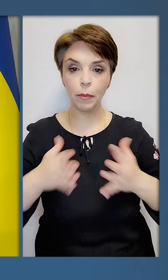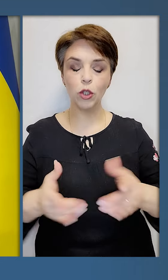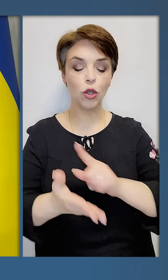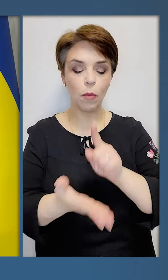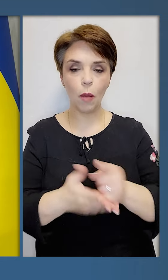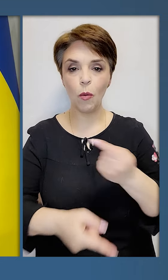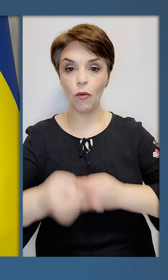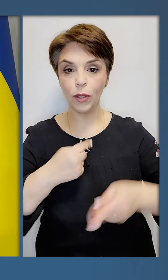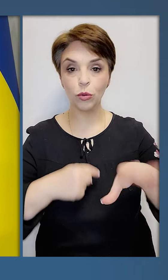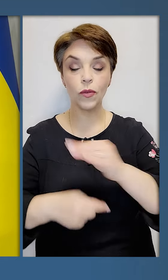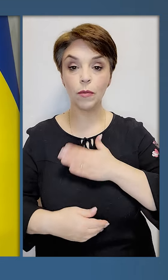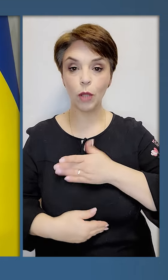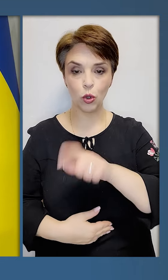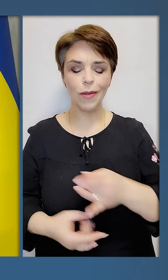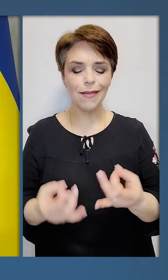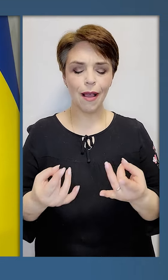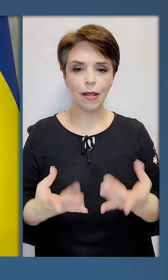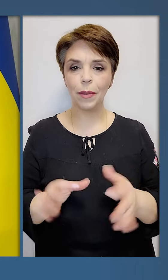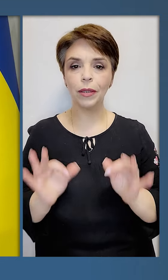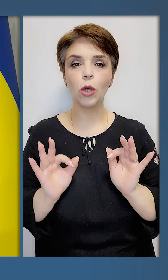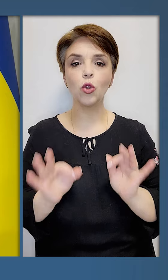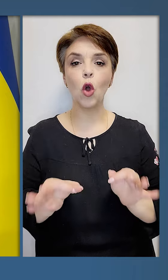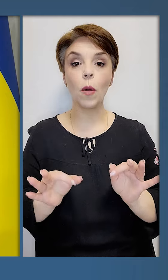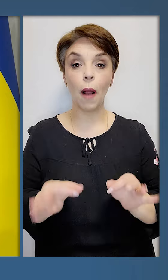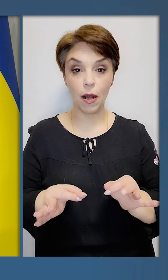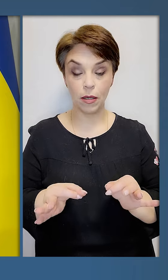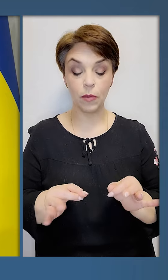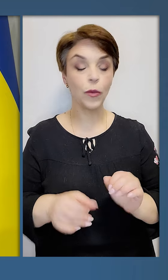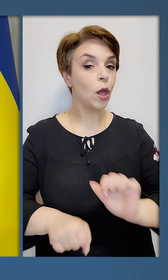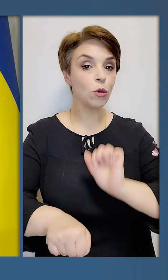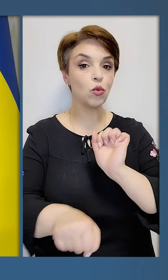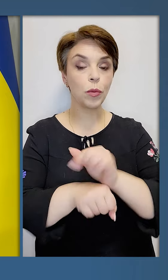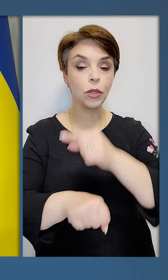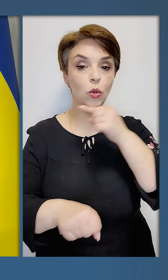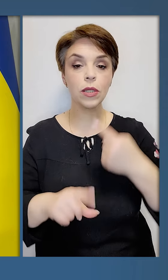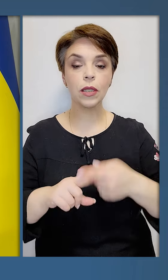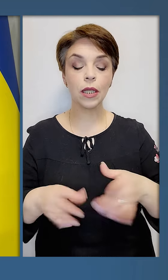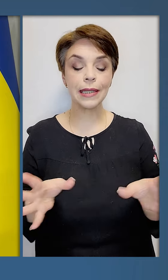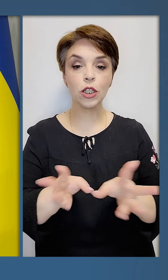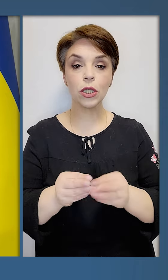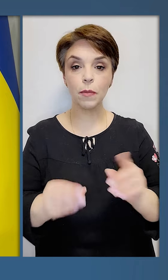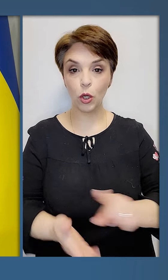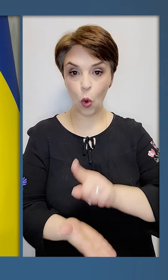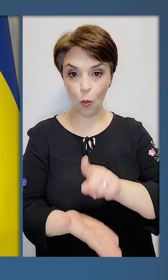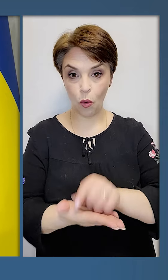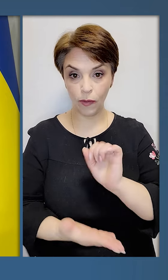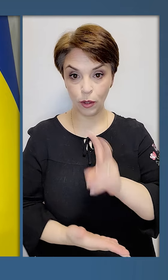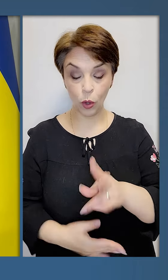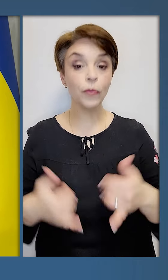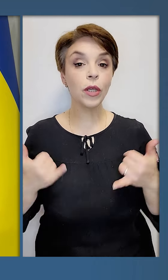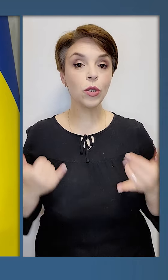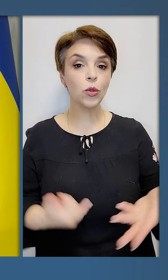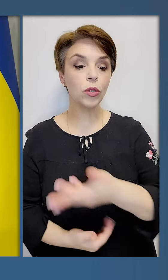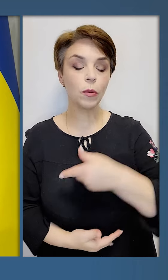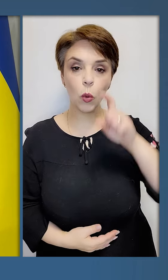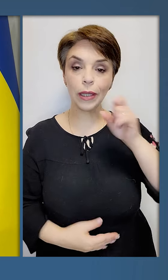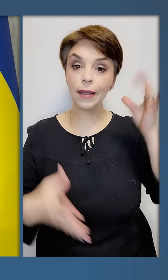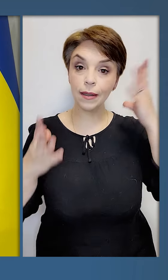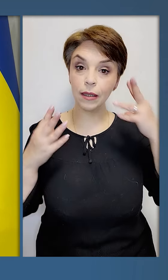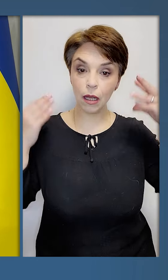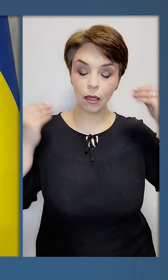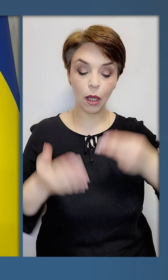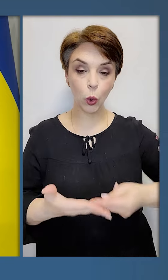повернути всім нашим людям елементарну нормальність. Зупинити Росію – це наш спільний обов'язок. Сьогодні ми, Україна